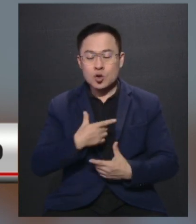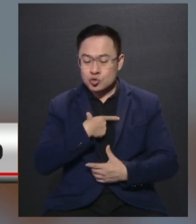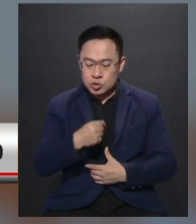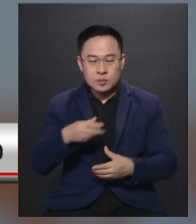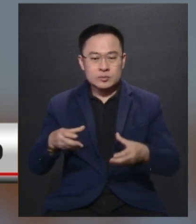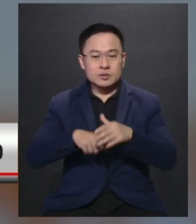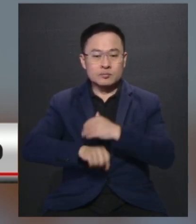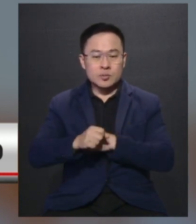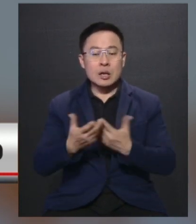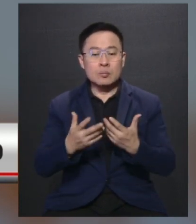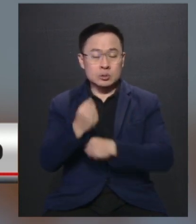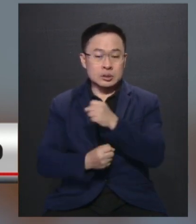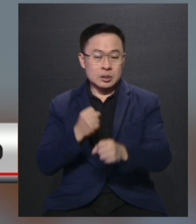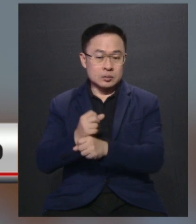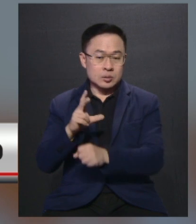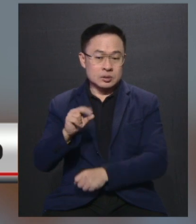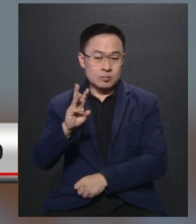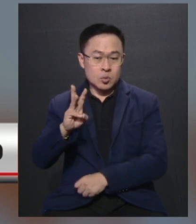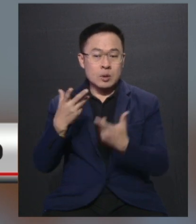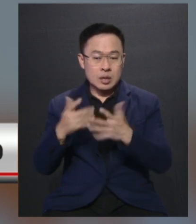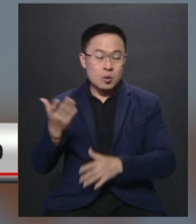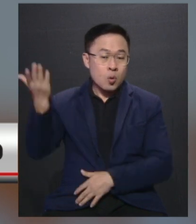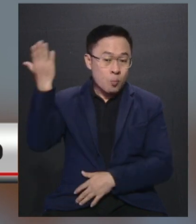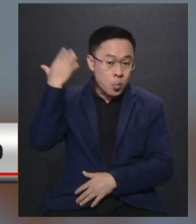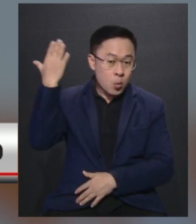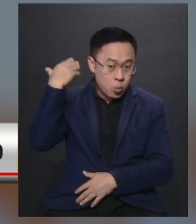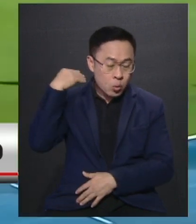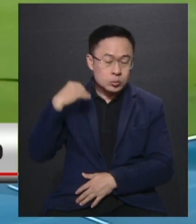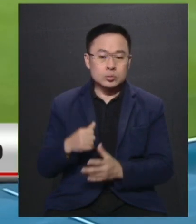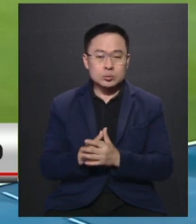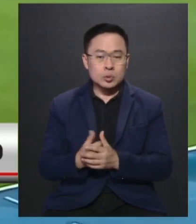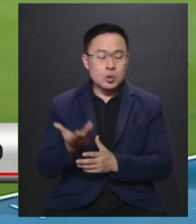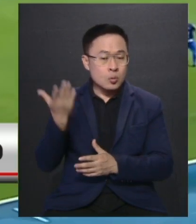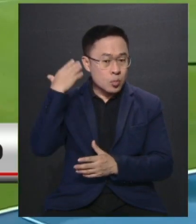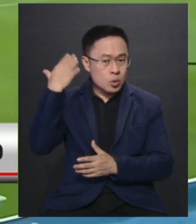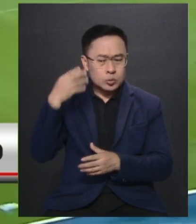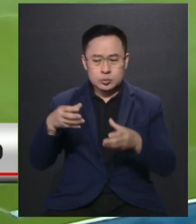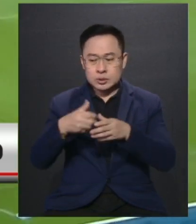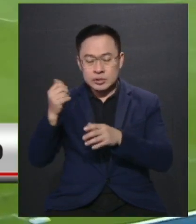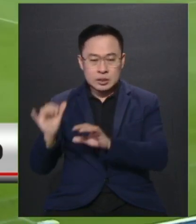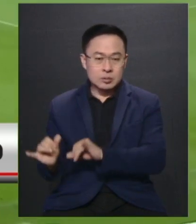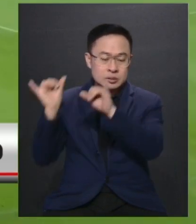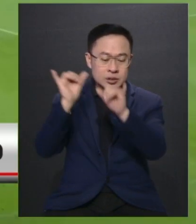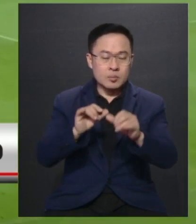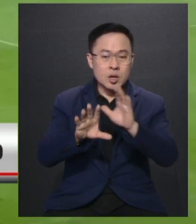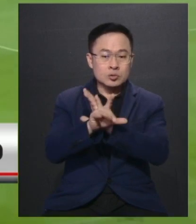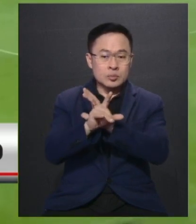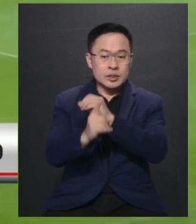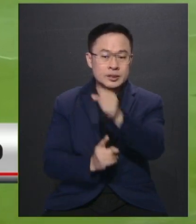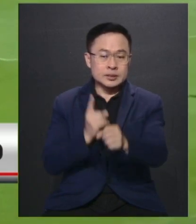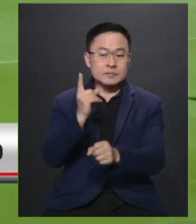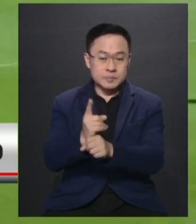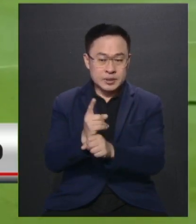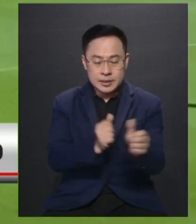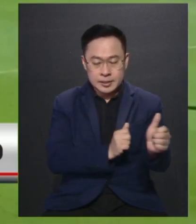สุมัญญาในวัย 36ปีย้ายมาร่วมถิ่นชลบุรี 1ฤดูกาลเท่านั้นนะครับในฤดูกาลที่ผ่านมาลงสนาม